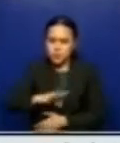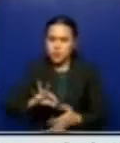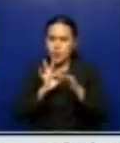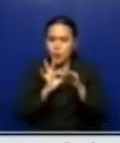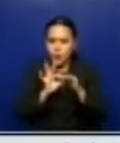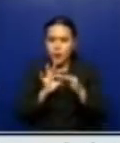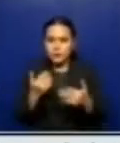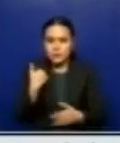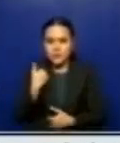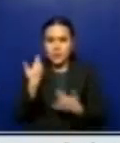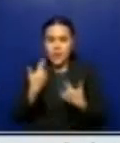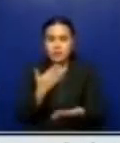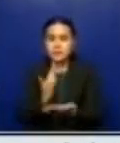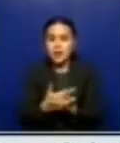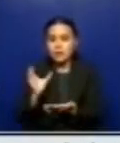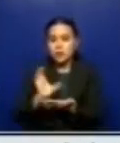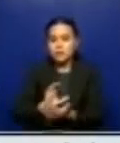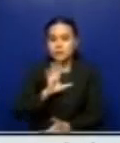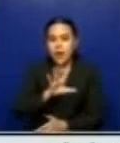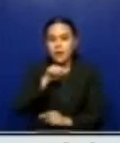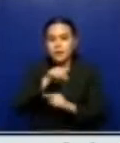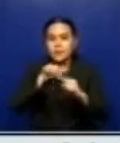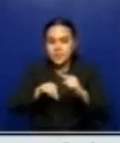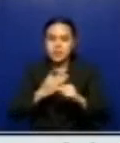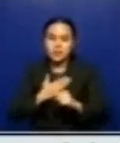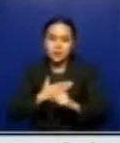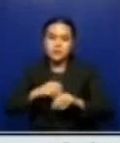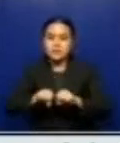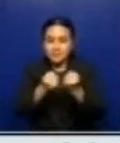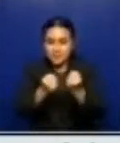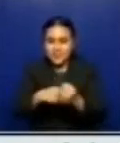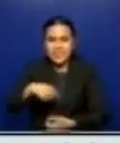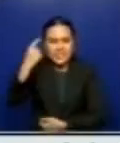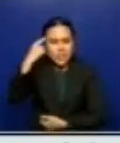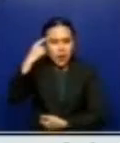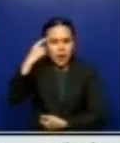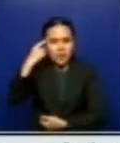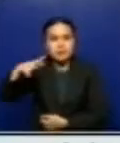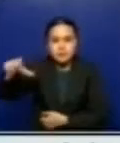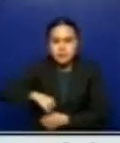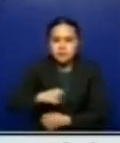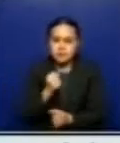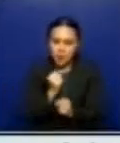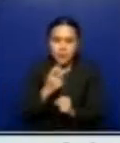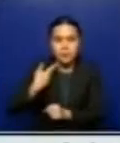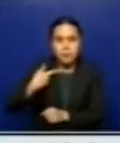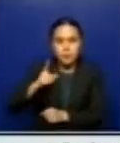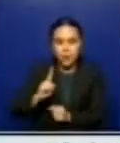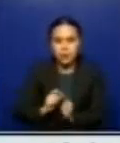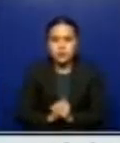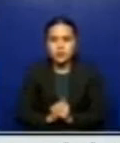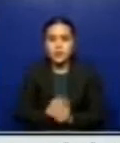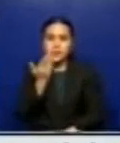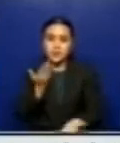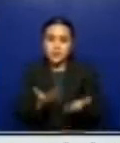บ 5% ที่ผมตัดก็อยากจะให้เอาไปใช้ให้เป็นประโยชน์หรือว่าไ